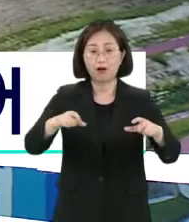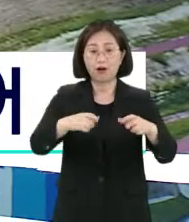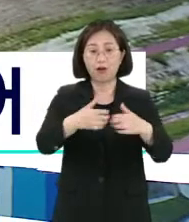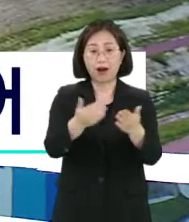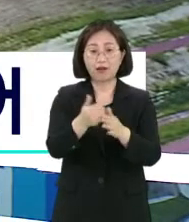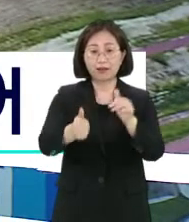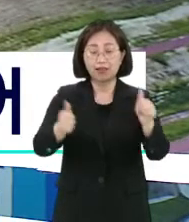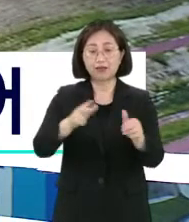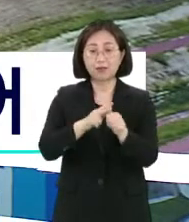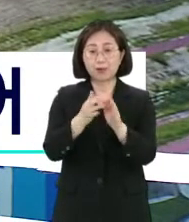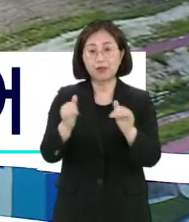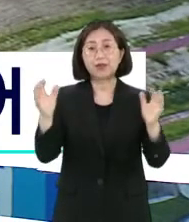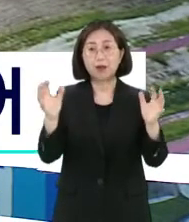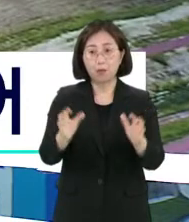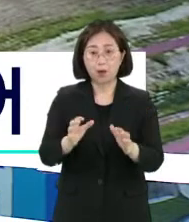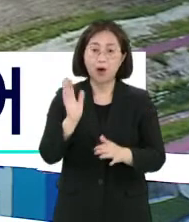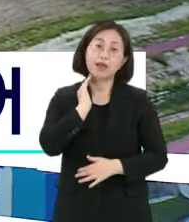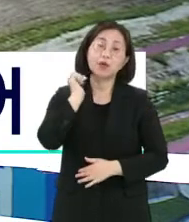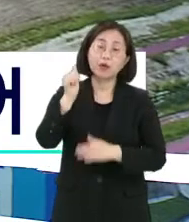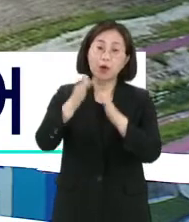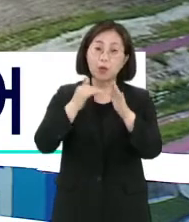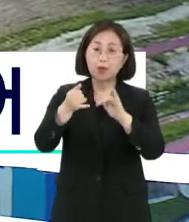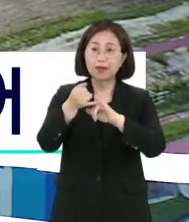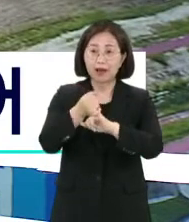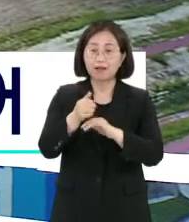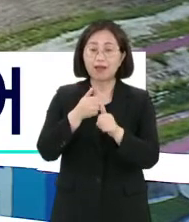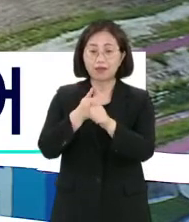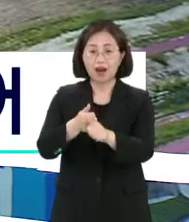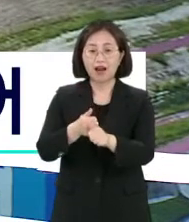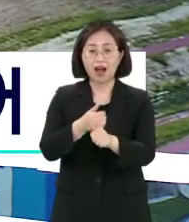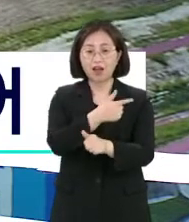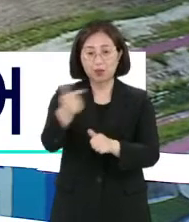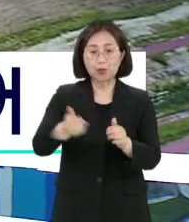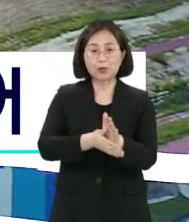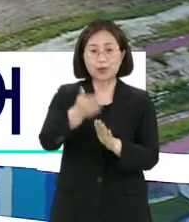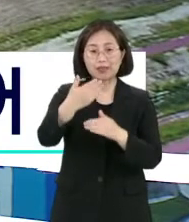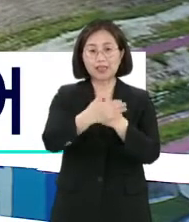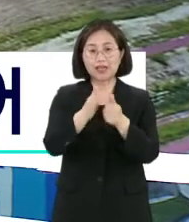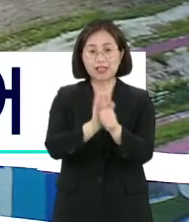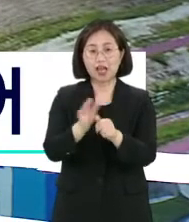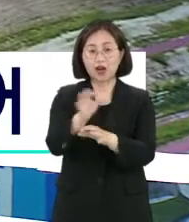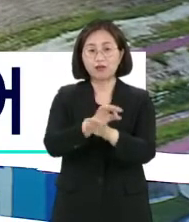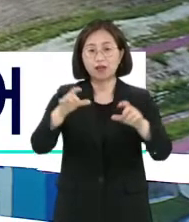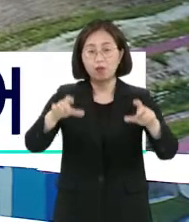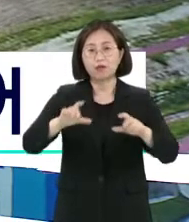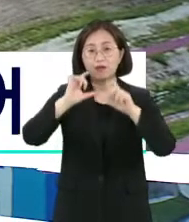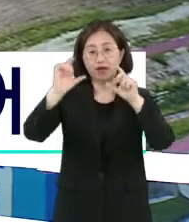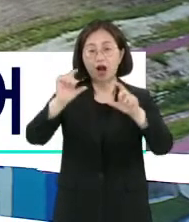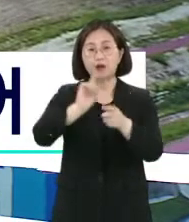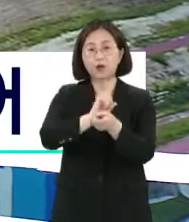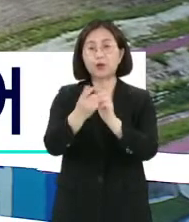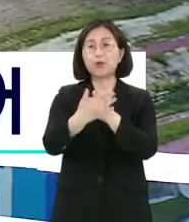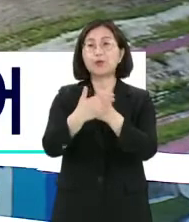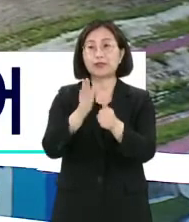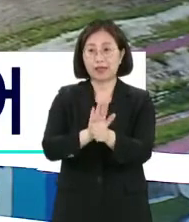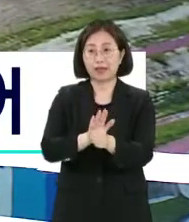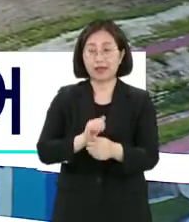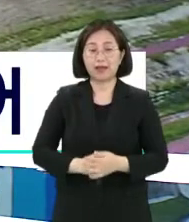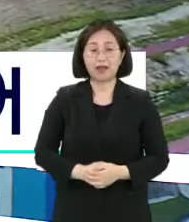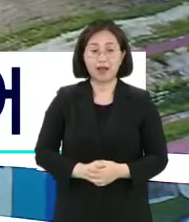광역단체장 후보들이 모여 대통령 공약을 토대로 충청권 초광역 상생경제권을 선언하며 공조체제 구축에